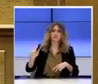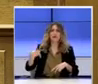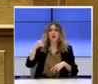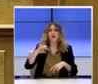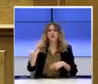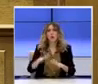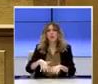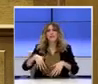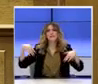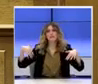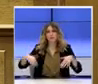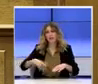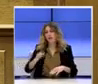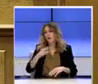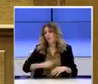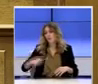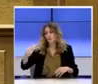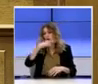υποκριτικά και να μιλάτε για ενότητα.